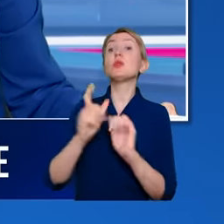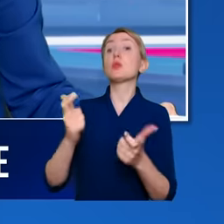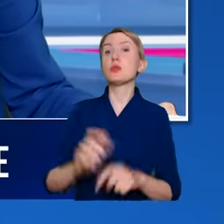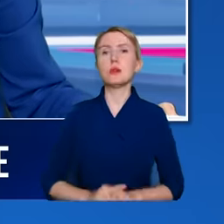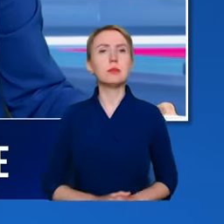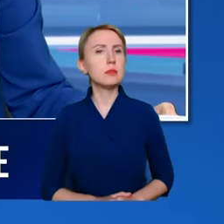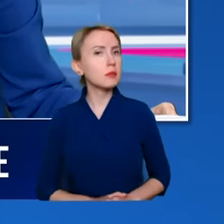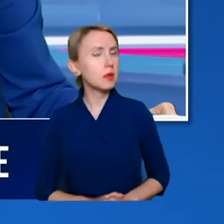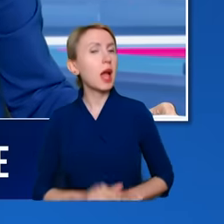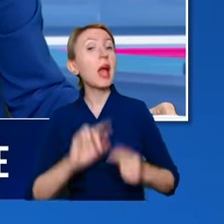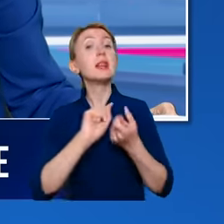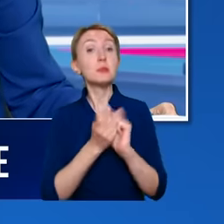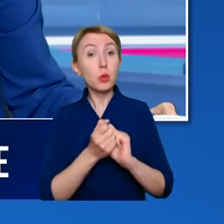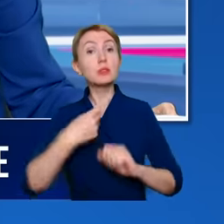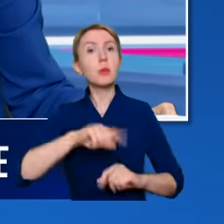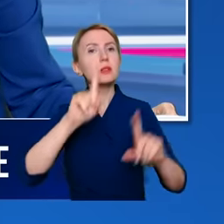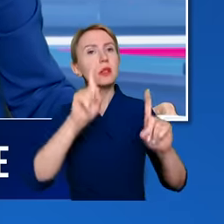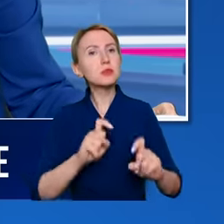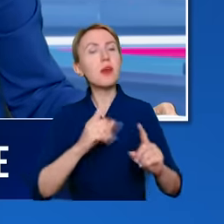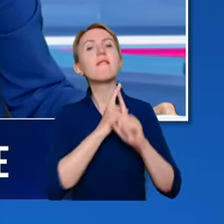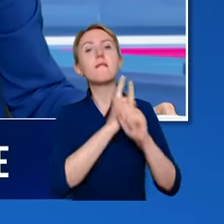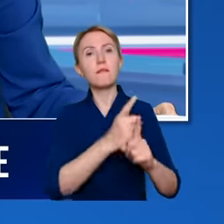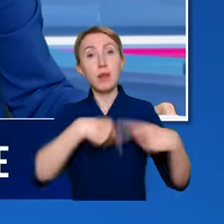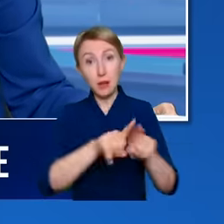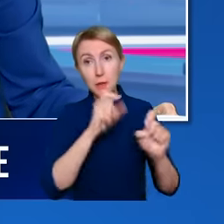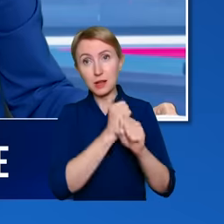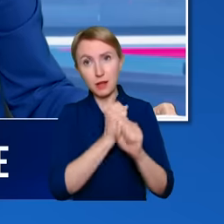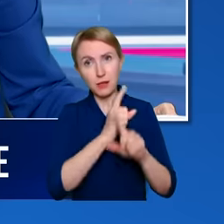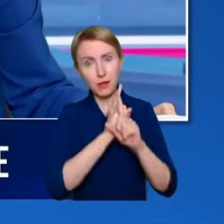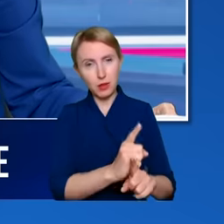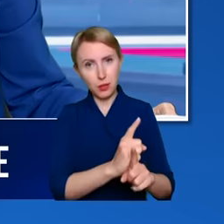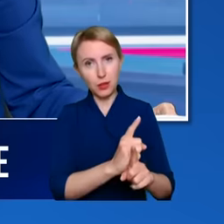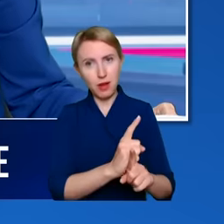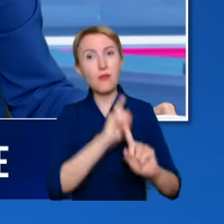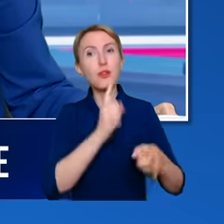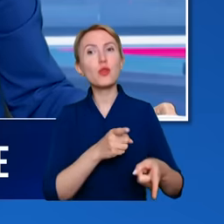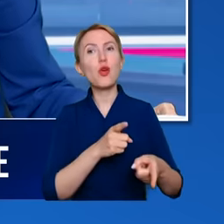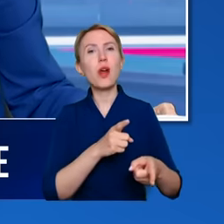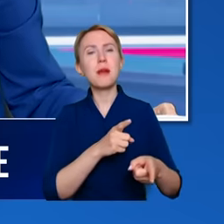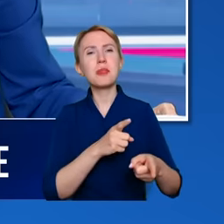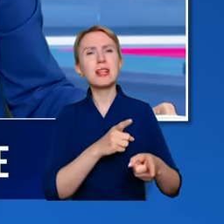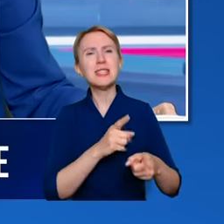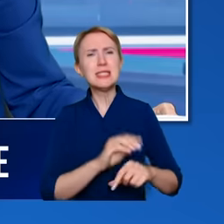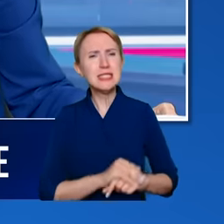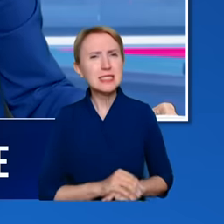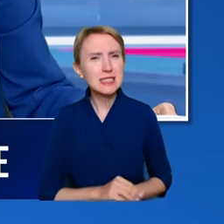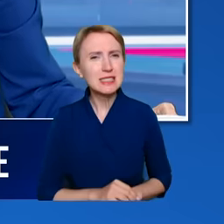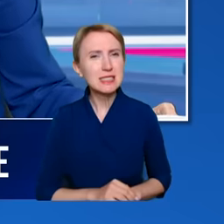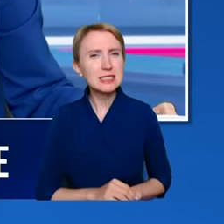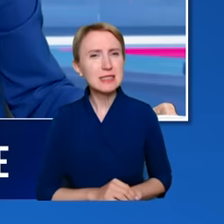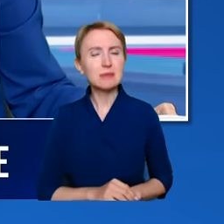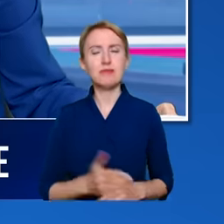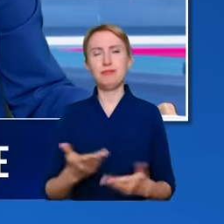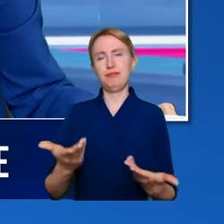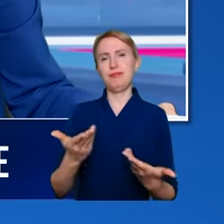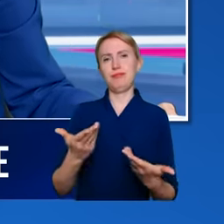się zmieniło, że zaczynamy być zgodni z tym, z wyrokami, jakie nam... Na litość włoską. No. Na